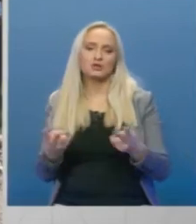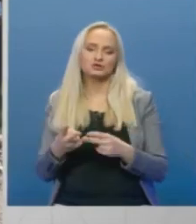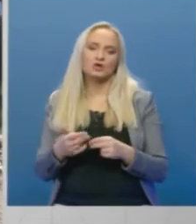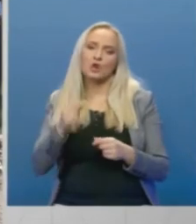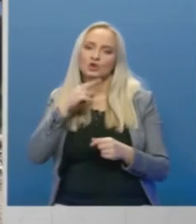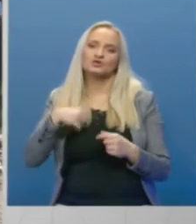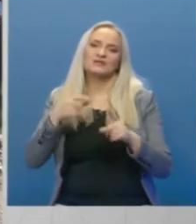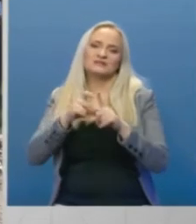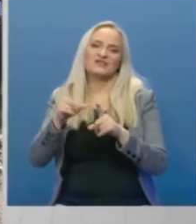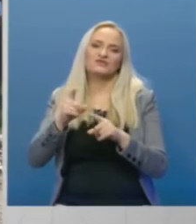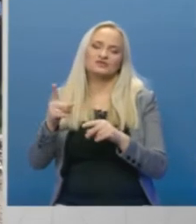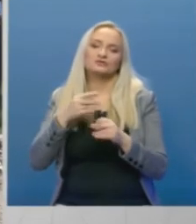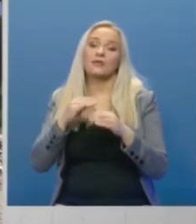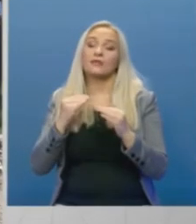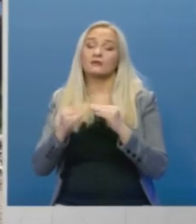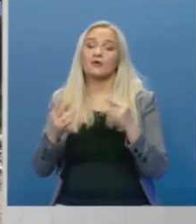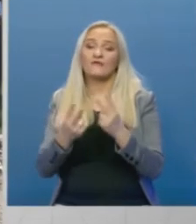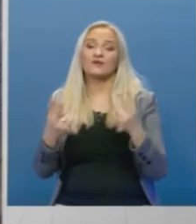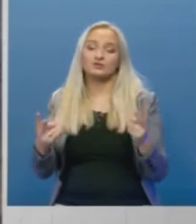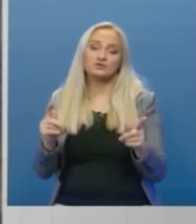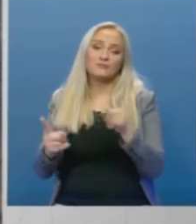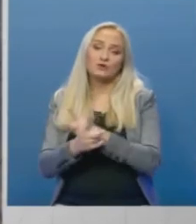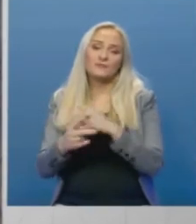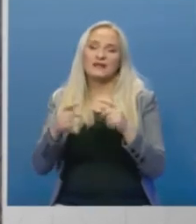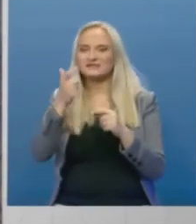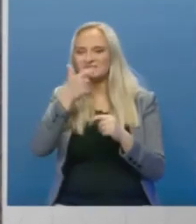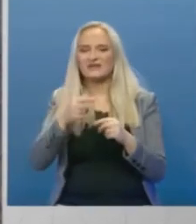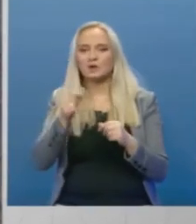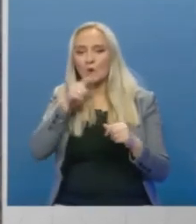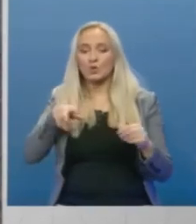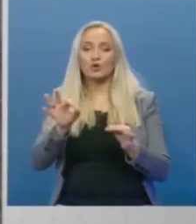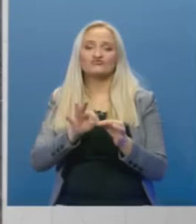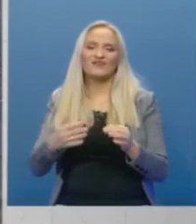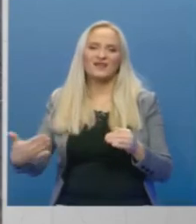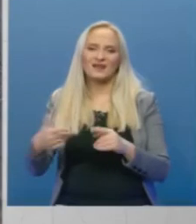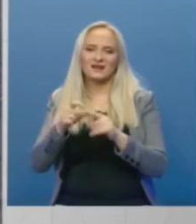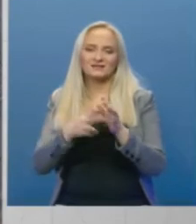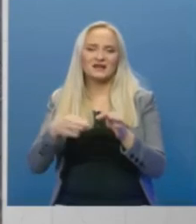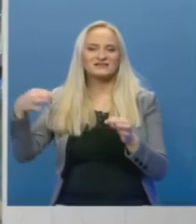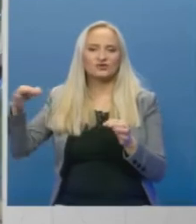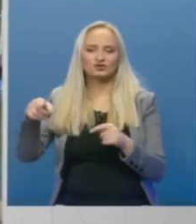Mještani Divića kažu da je jednako važno da se promijeni svijest građana. Očuvanje rijeke Drine i